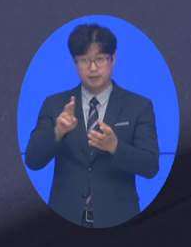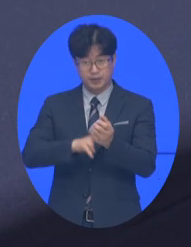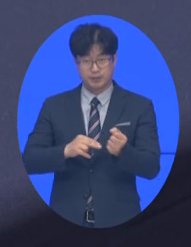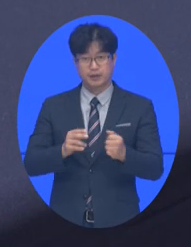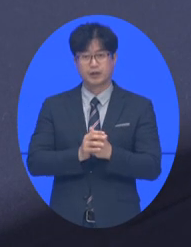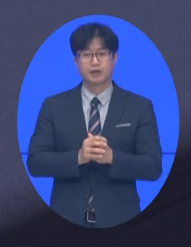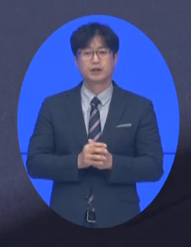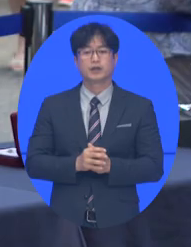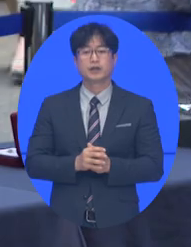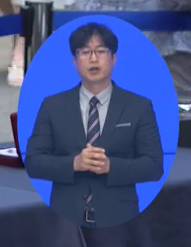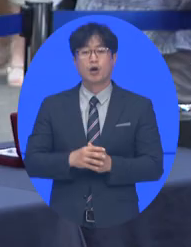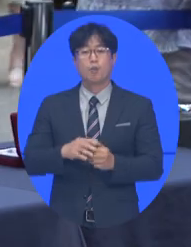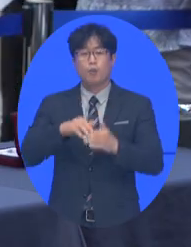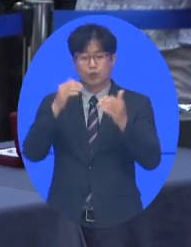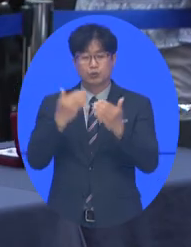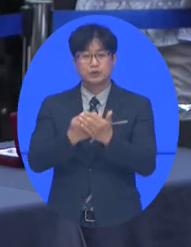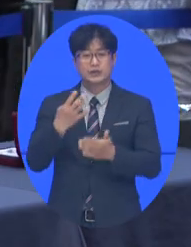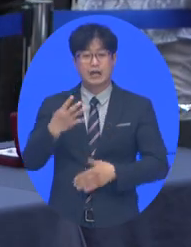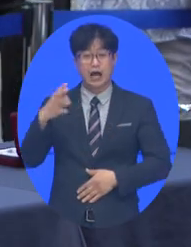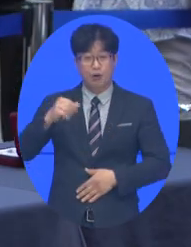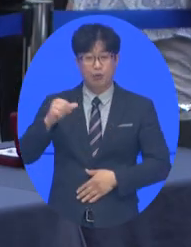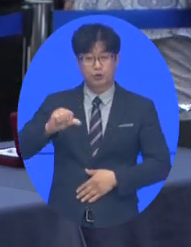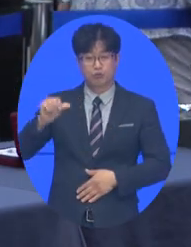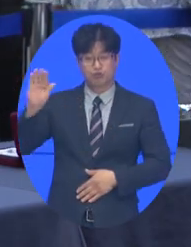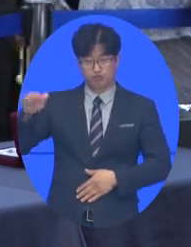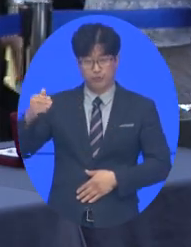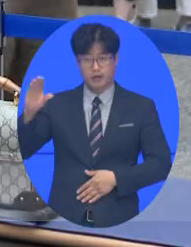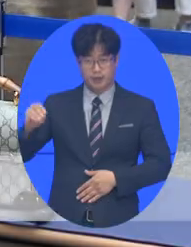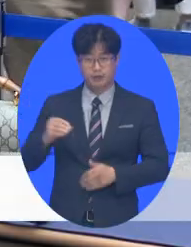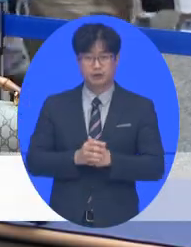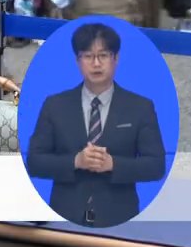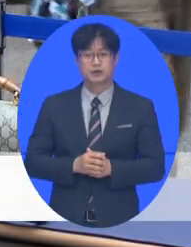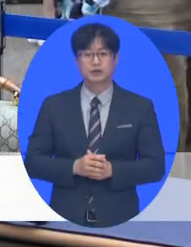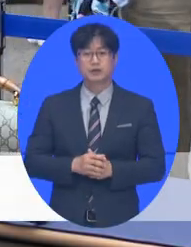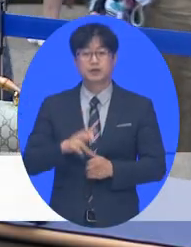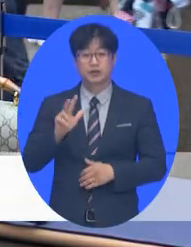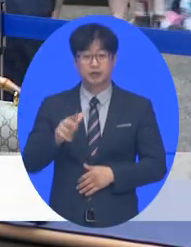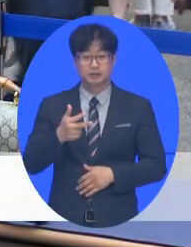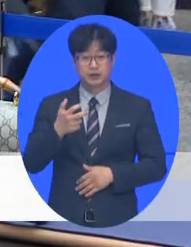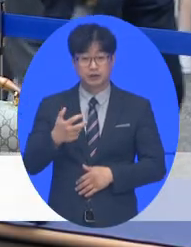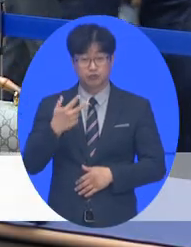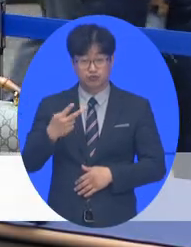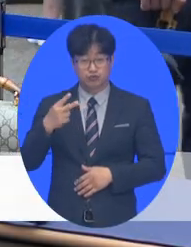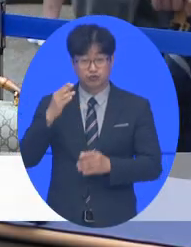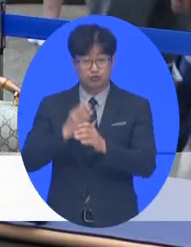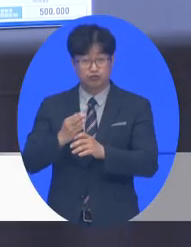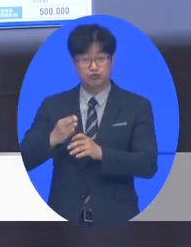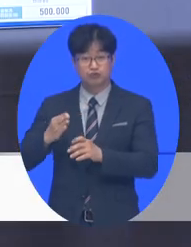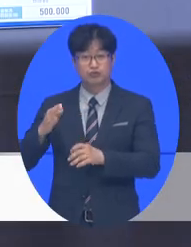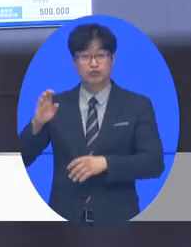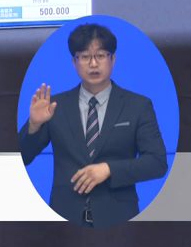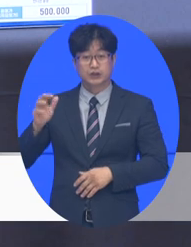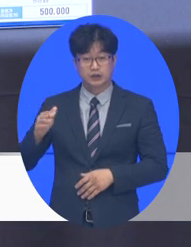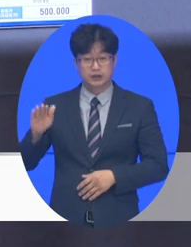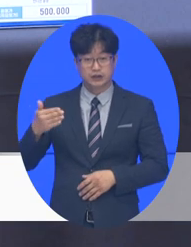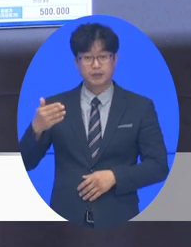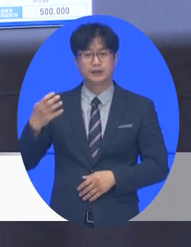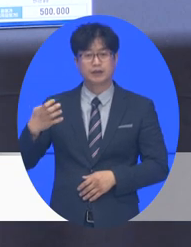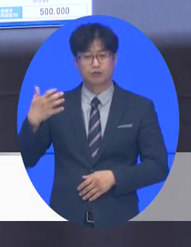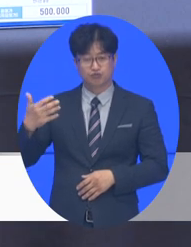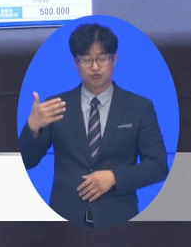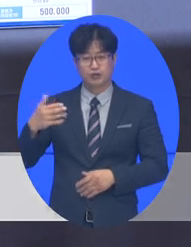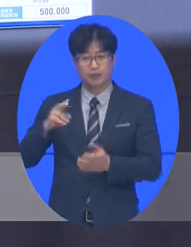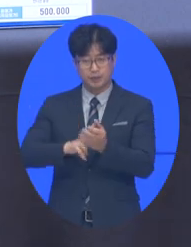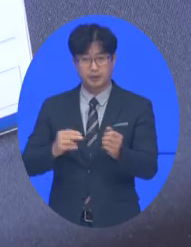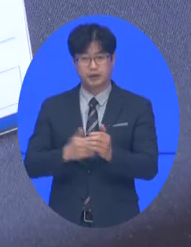등 총 낙찰 금액은 4억 5,900만 원입니다. 271점 중 97%인 449점이